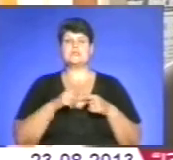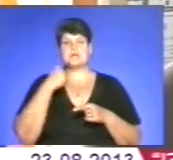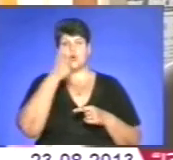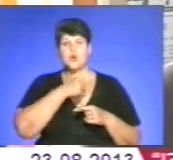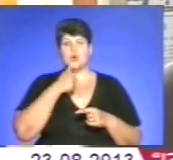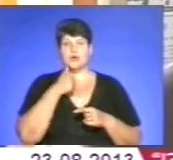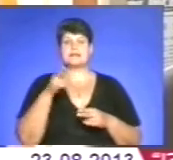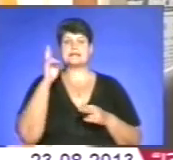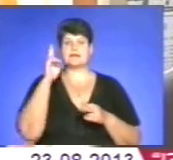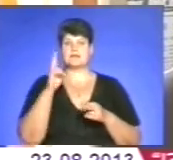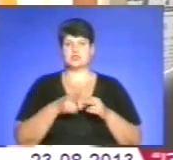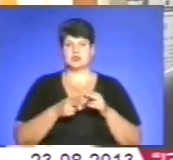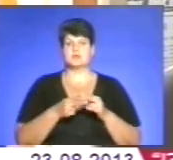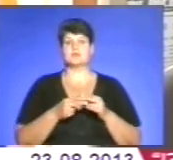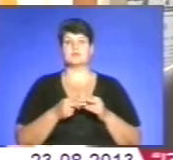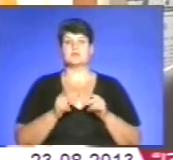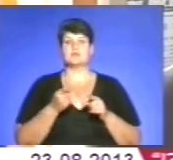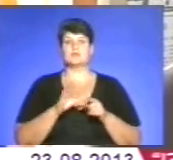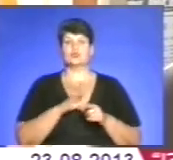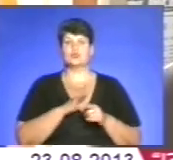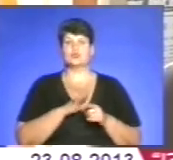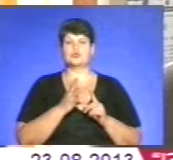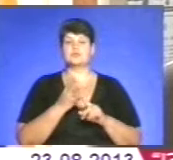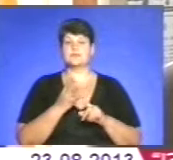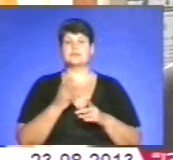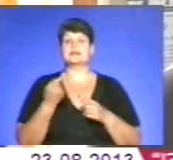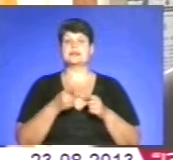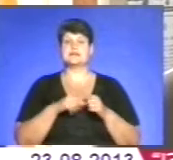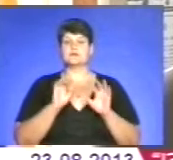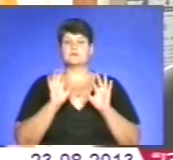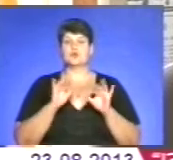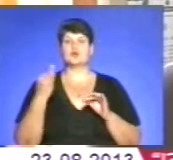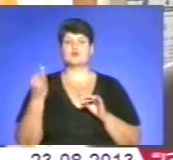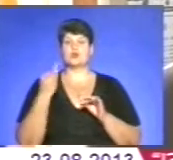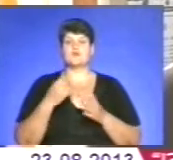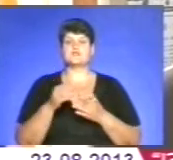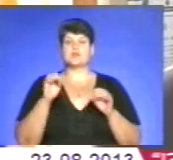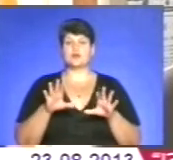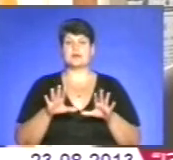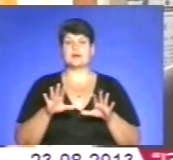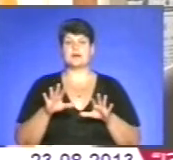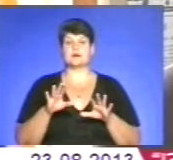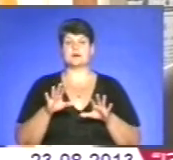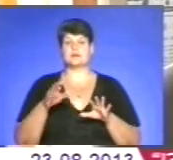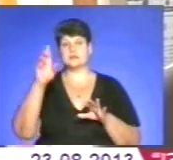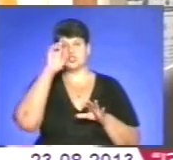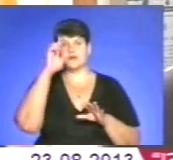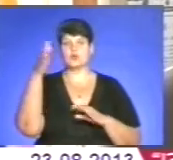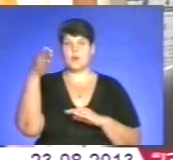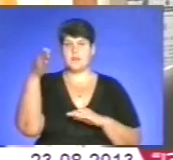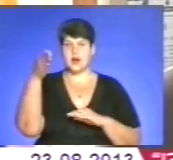І завершальним розділом нашої виставки це є матеріали, які розповідають про історію встановлення національного прапора. Також